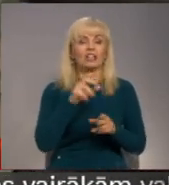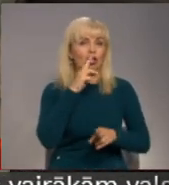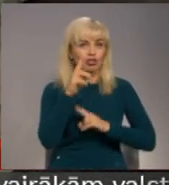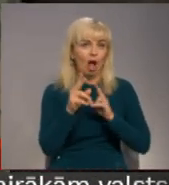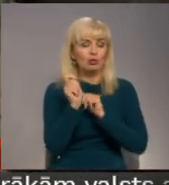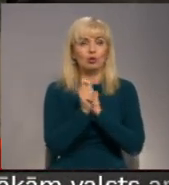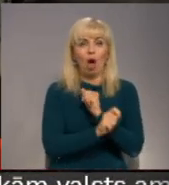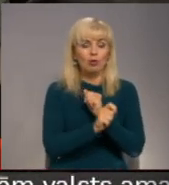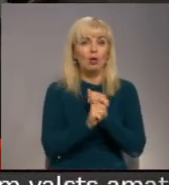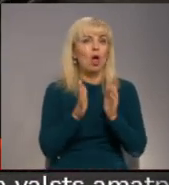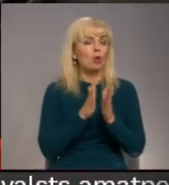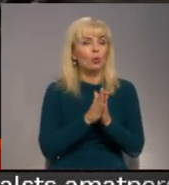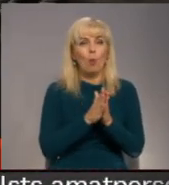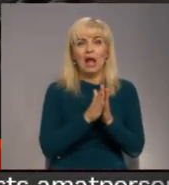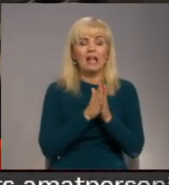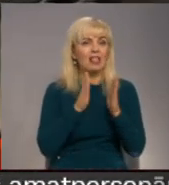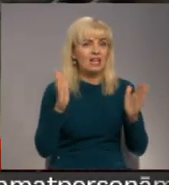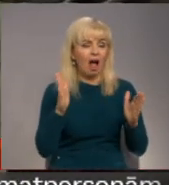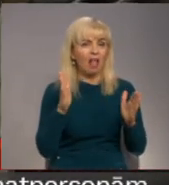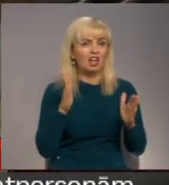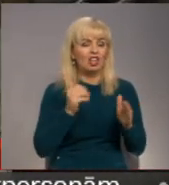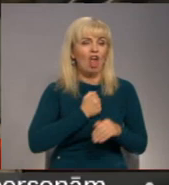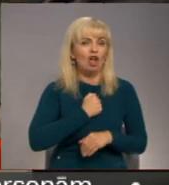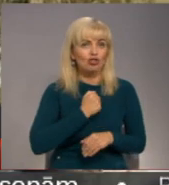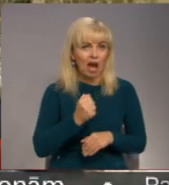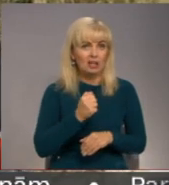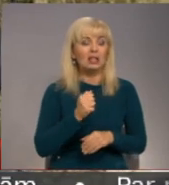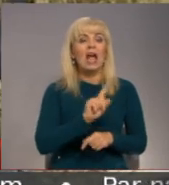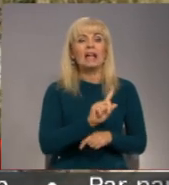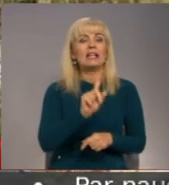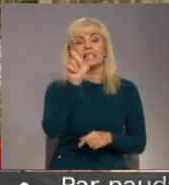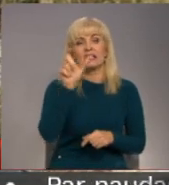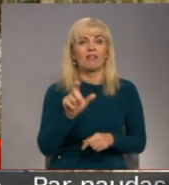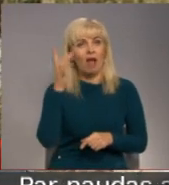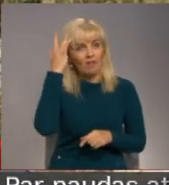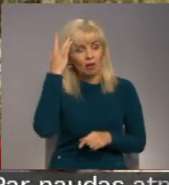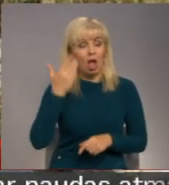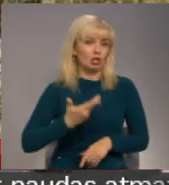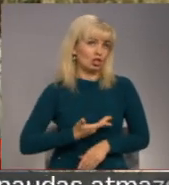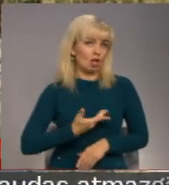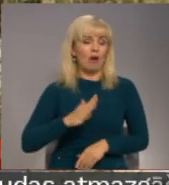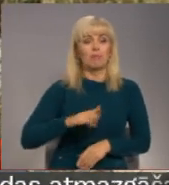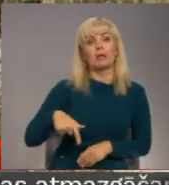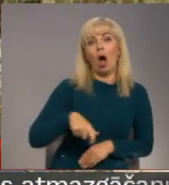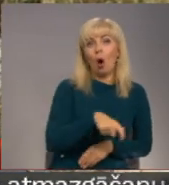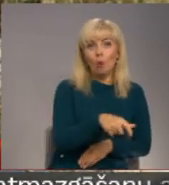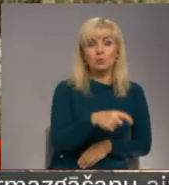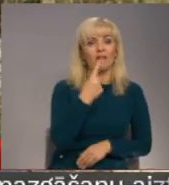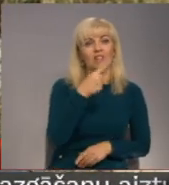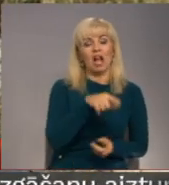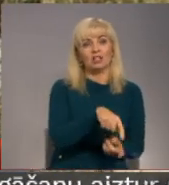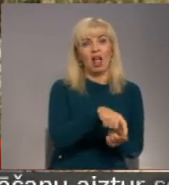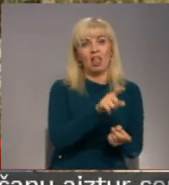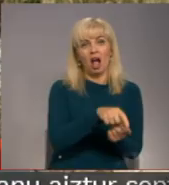sodi esot pārāk bargi. Ir cilvēkiem tāds viedoklis, es dzīvoju pie upes, viens lasis, tas